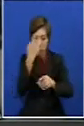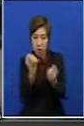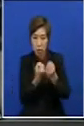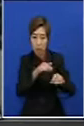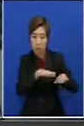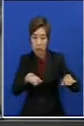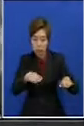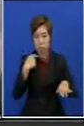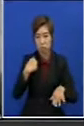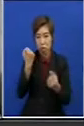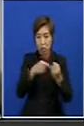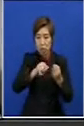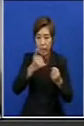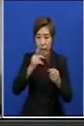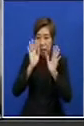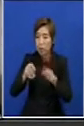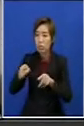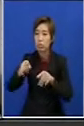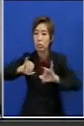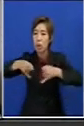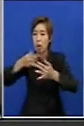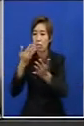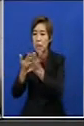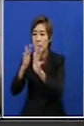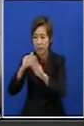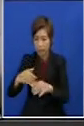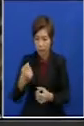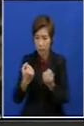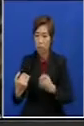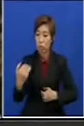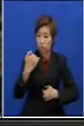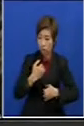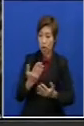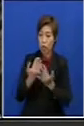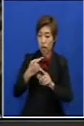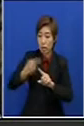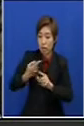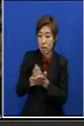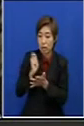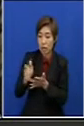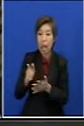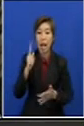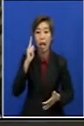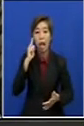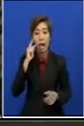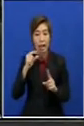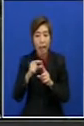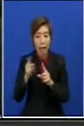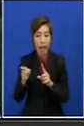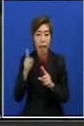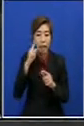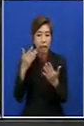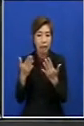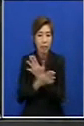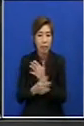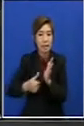ซ์อยู่การรับจำนำรถติดไฟแนนซ์เป็นเรื่องผิดกฎหมายผู้ที่ประกอบกิจการลักษณะนี้จึงเลี่ยงไปใช้คำว่ารับฝากรถ